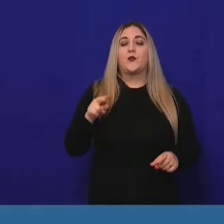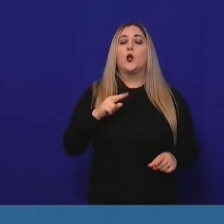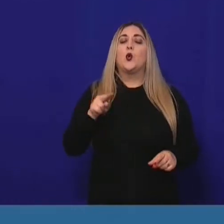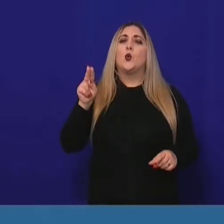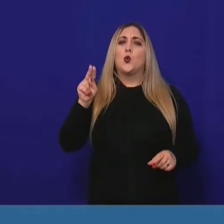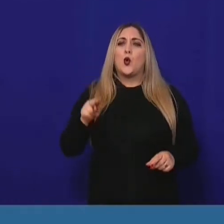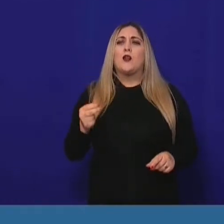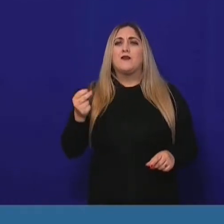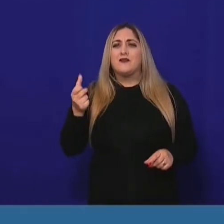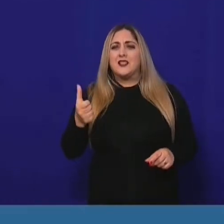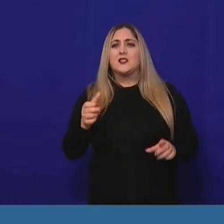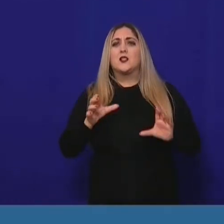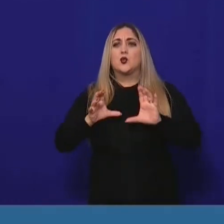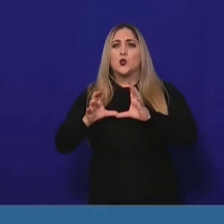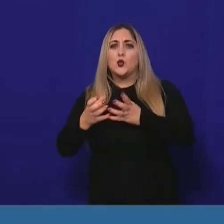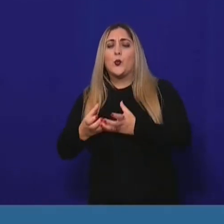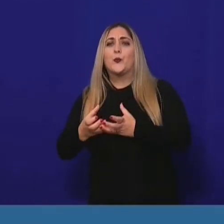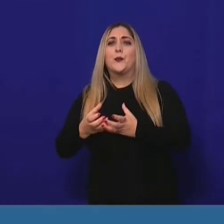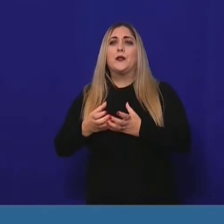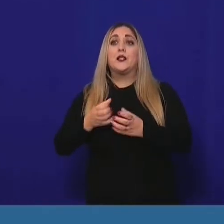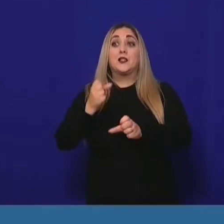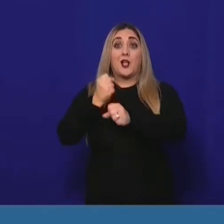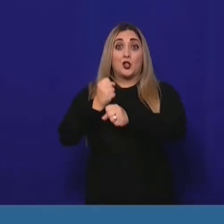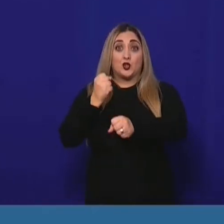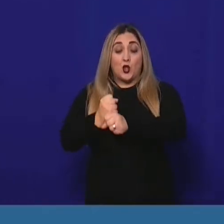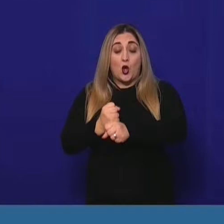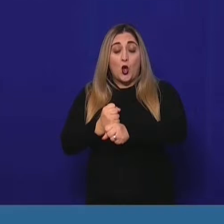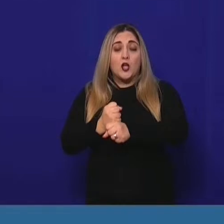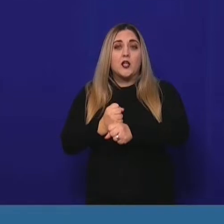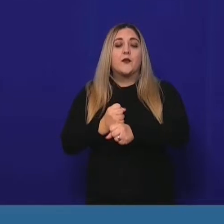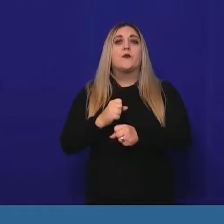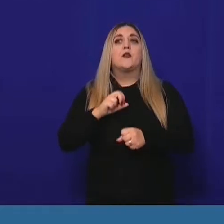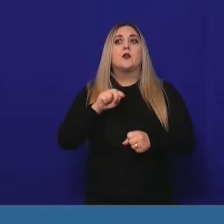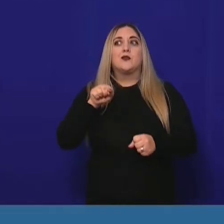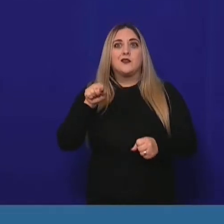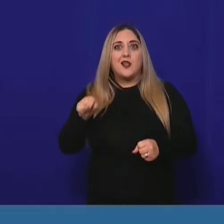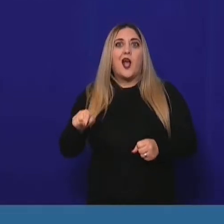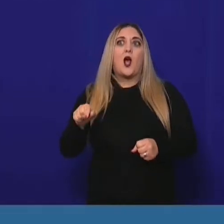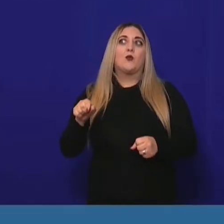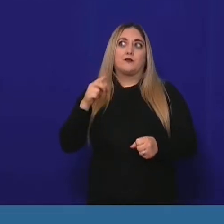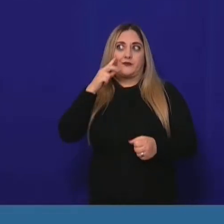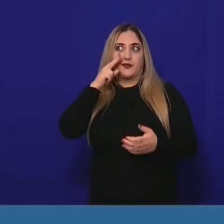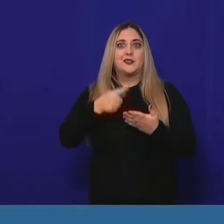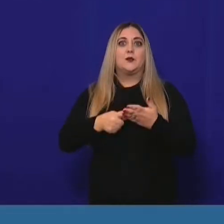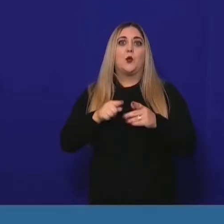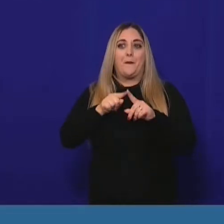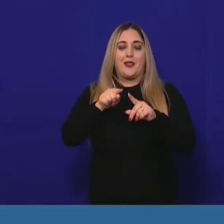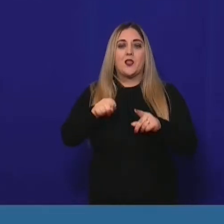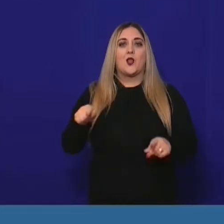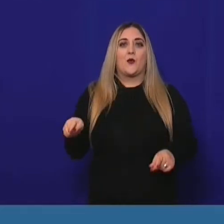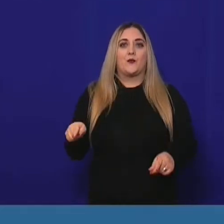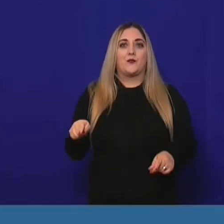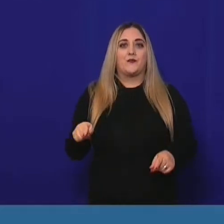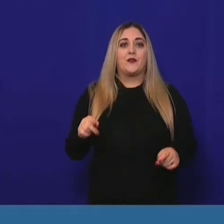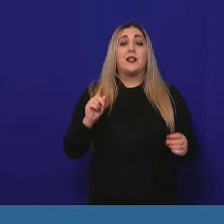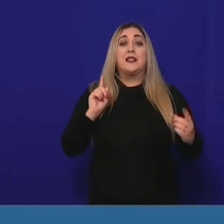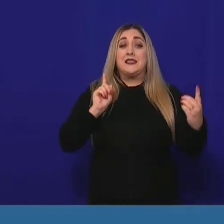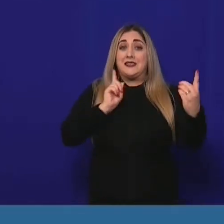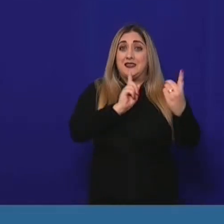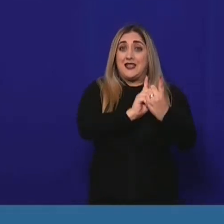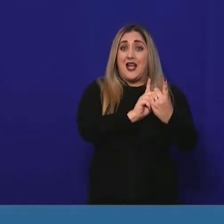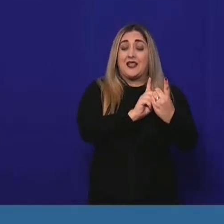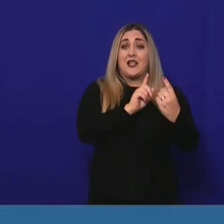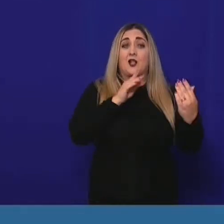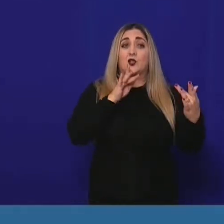xi każijiet li għadhom għaddejjin ta' clusters fil-workplace li dawn ikunu qegħdin jippredominaw ukoll. U id-direct contact dejjem